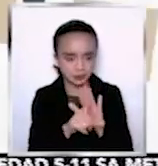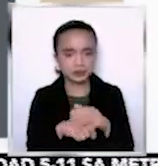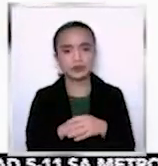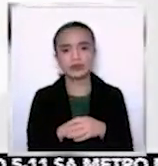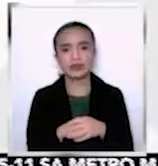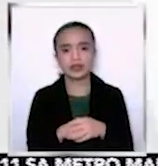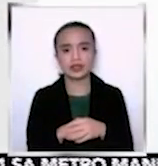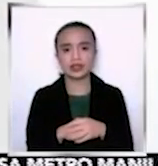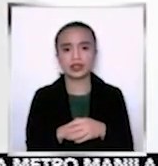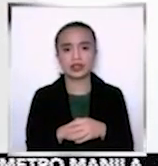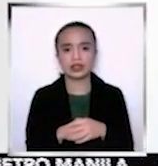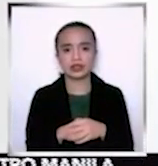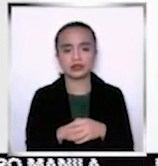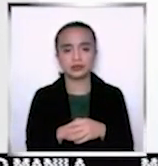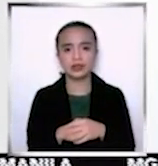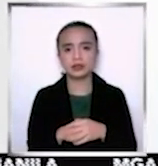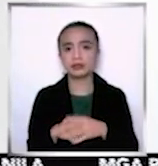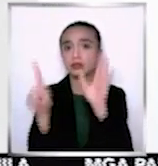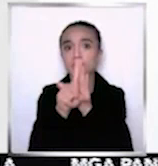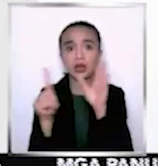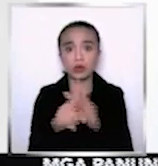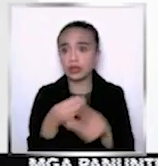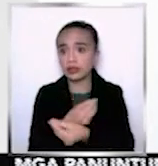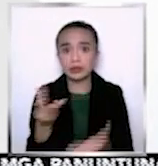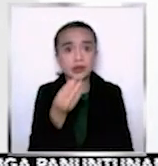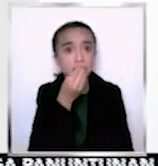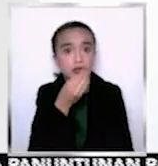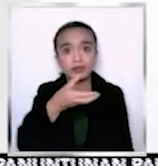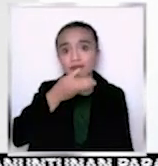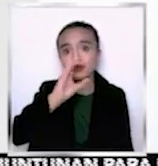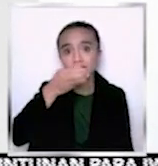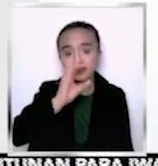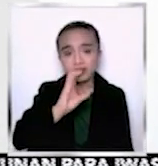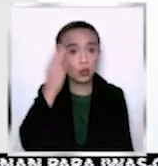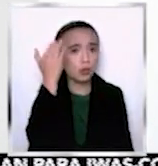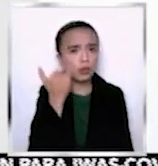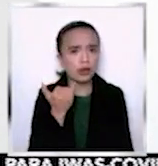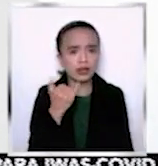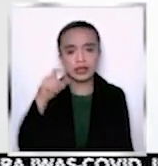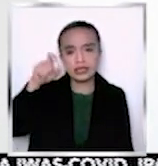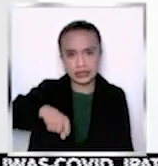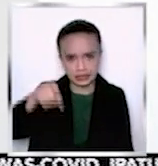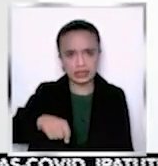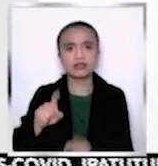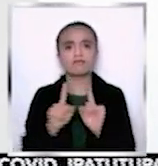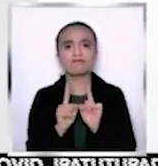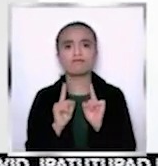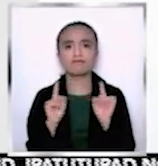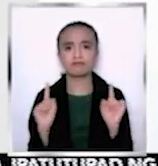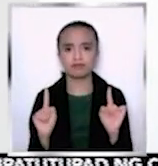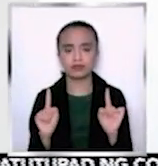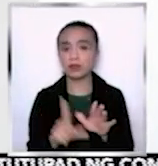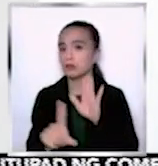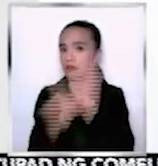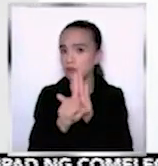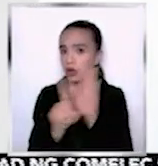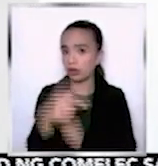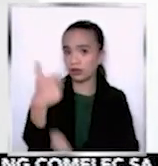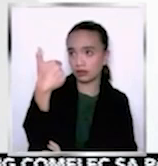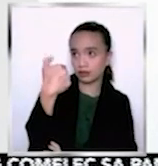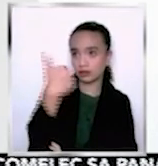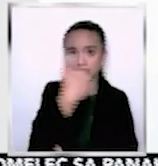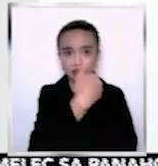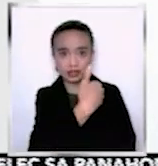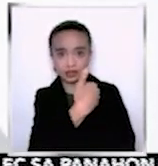may-ari. Bawal mamigay ng pagkain at inumin. Dahil kailangang may social distancing, bawal mag-selfie sa mga kandidato